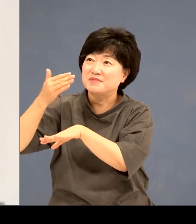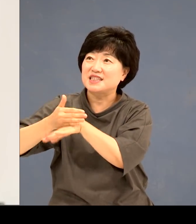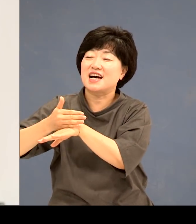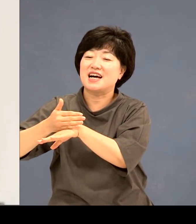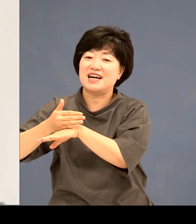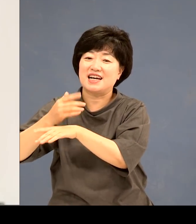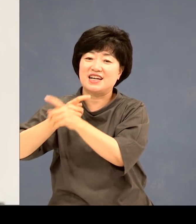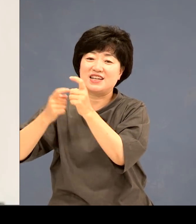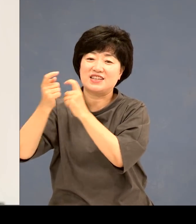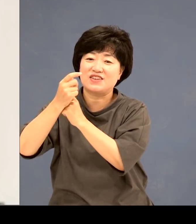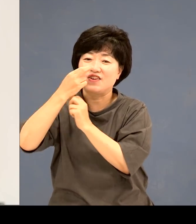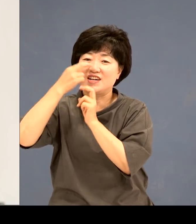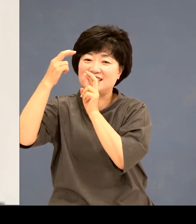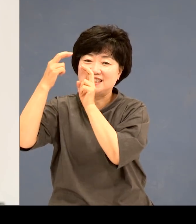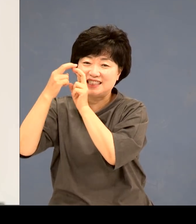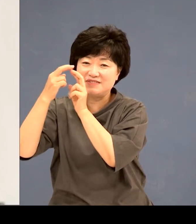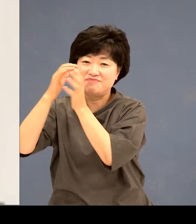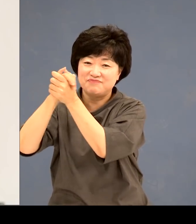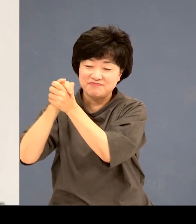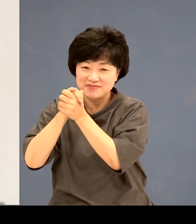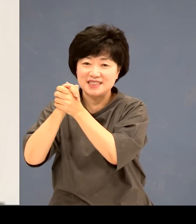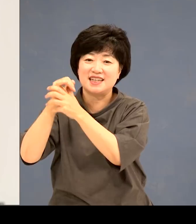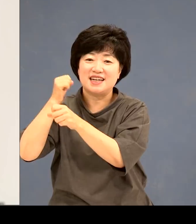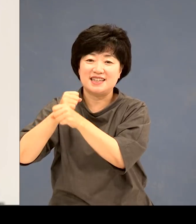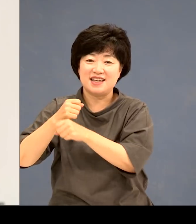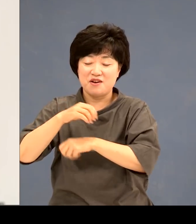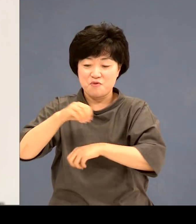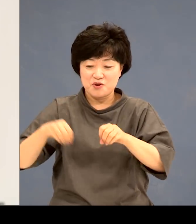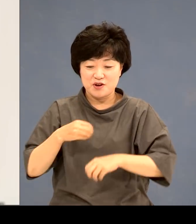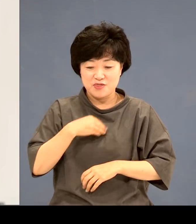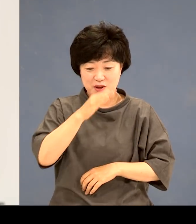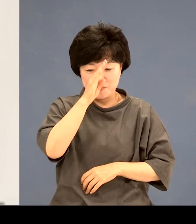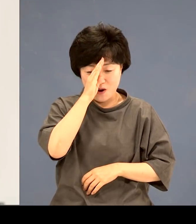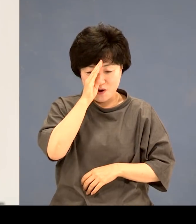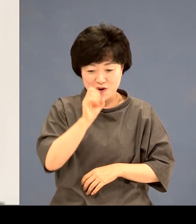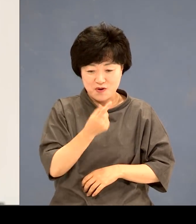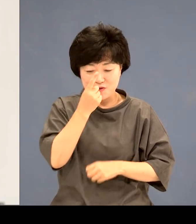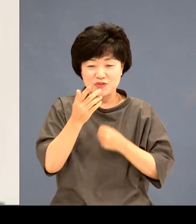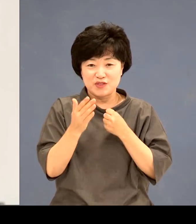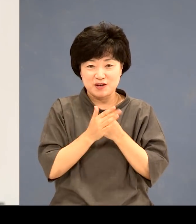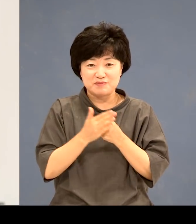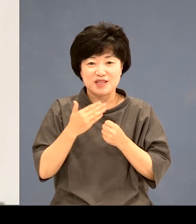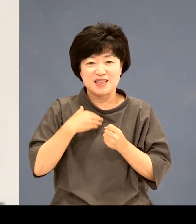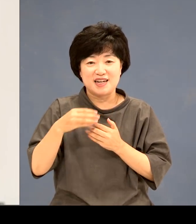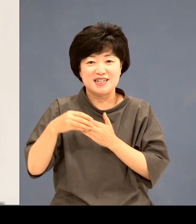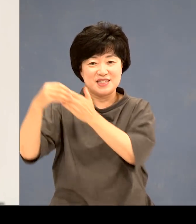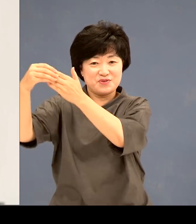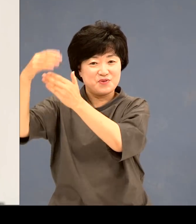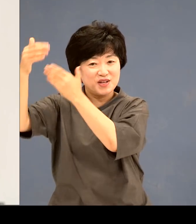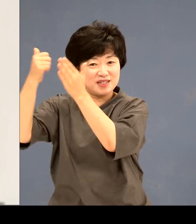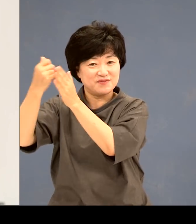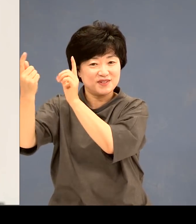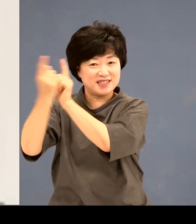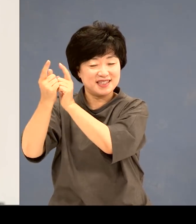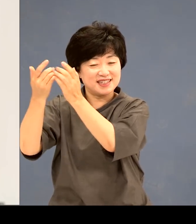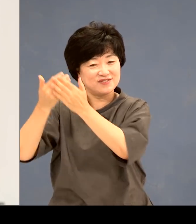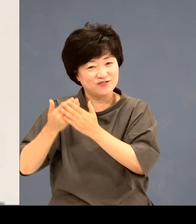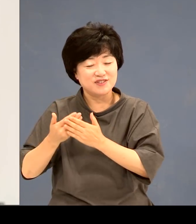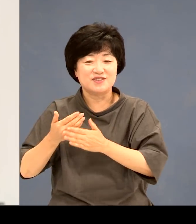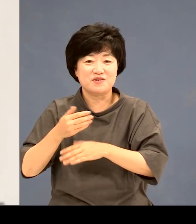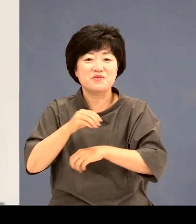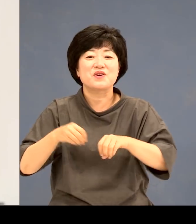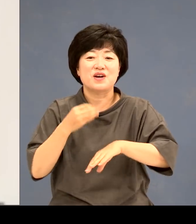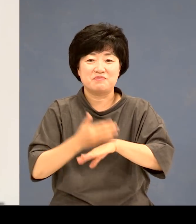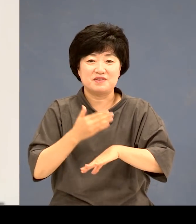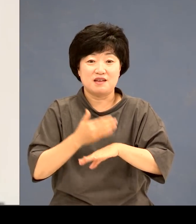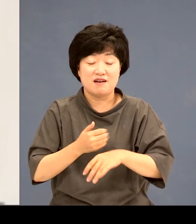있고 더 갈급하고 하나님과의 더 친밀함 가운데 나아가도록 네. 이 병이 오히려 이렇게 인도해 주는 것 같아서